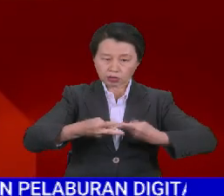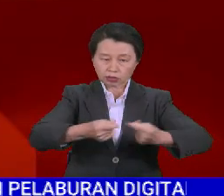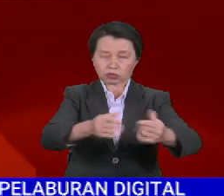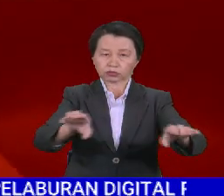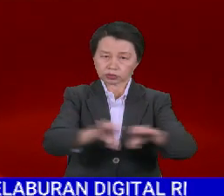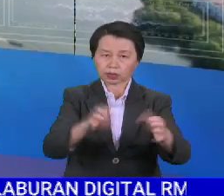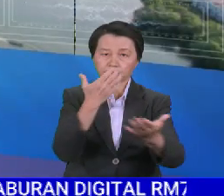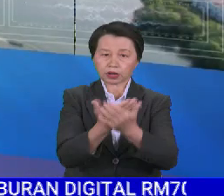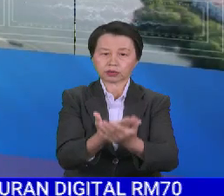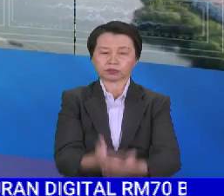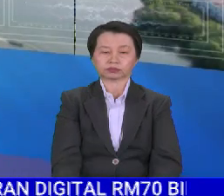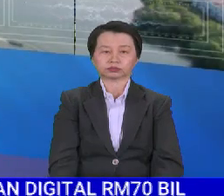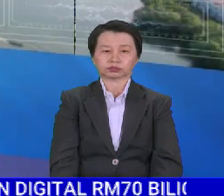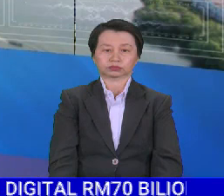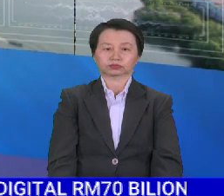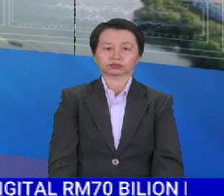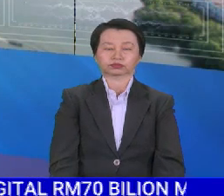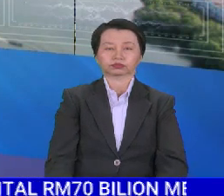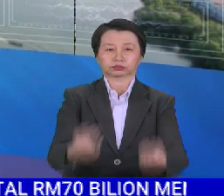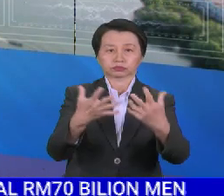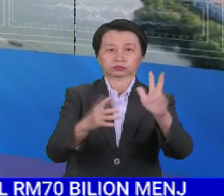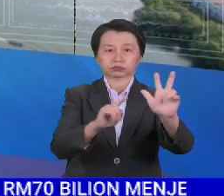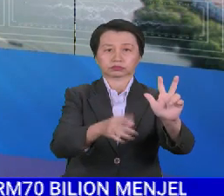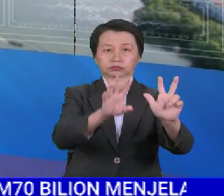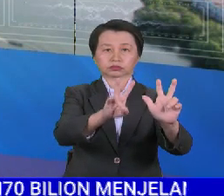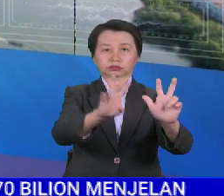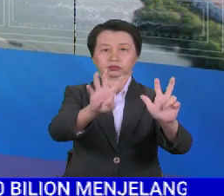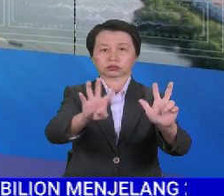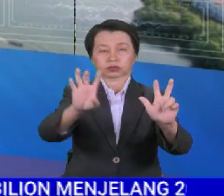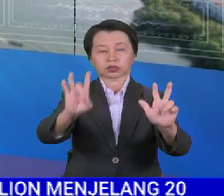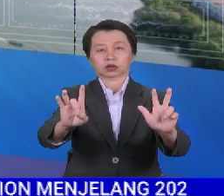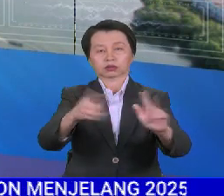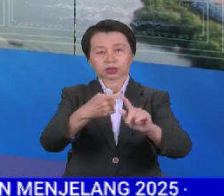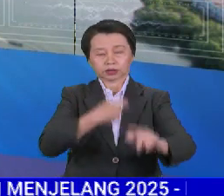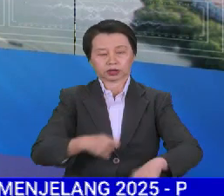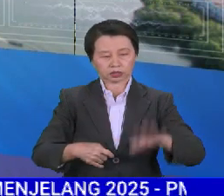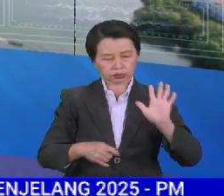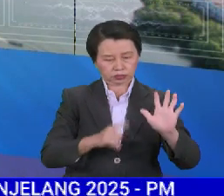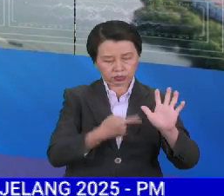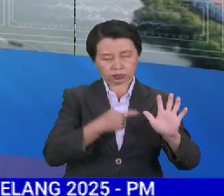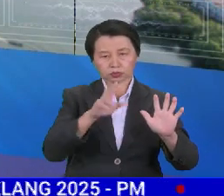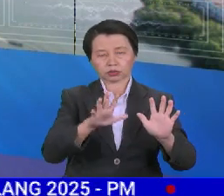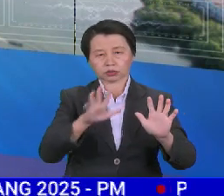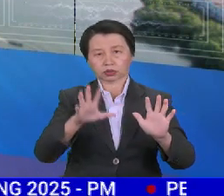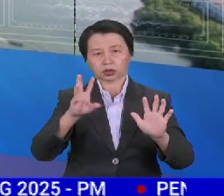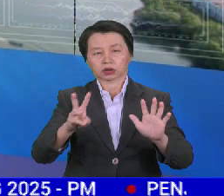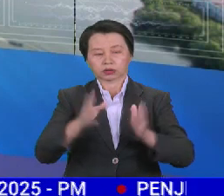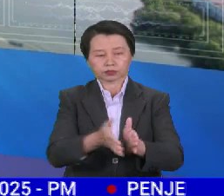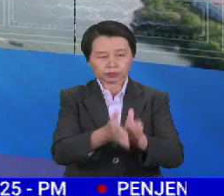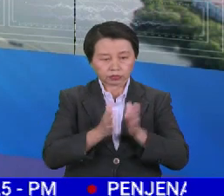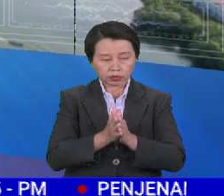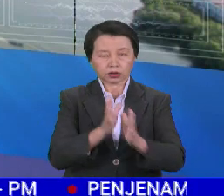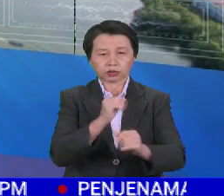lancar sebanyak 3.748 daripada 5565 permohonan